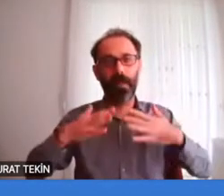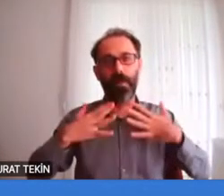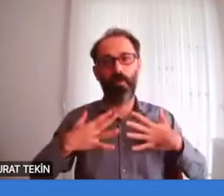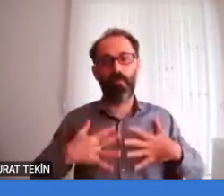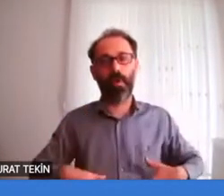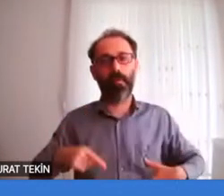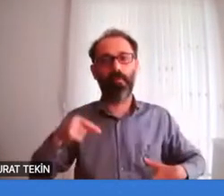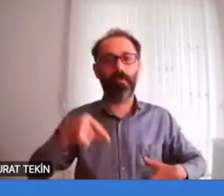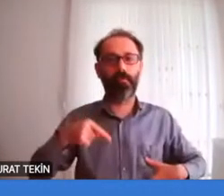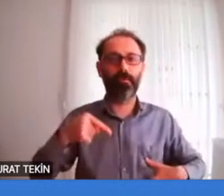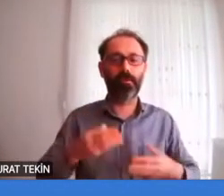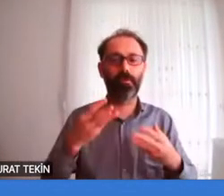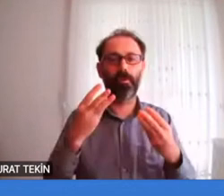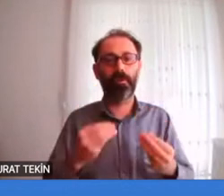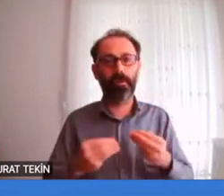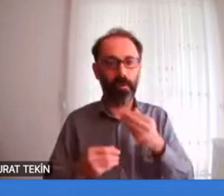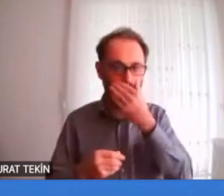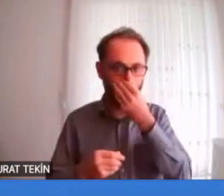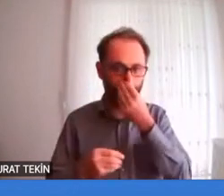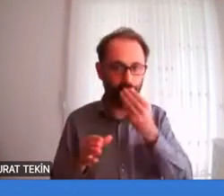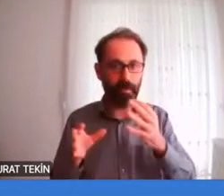bir şekilde çalışıyoruz.